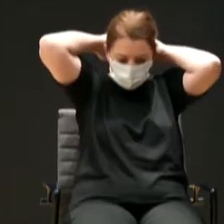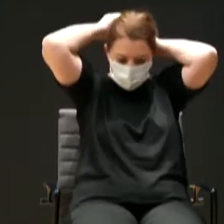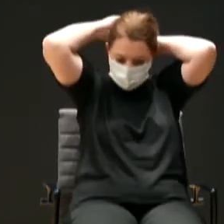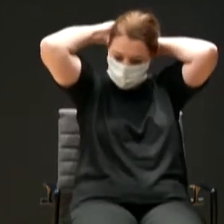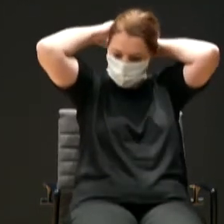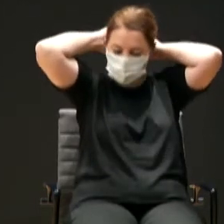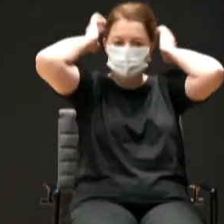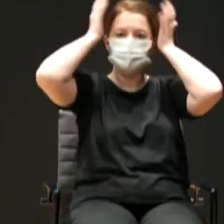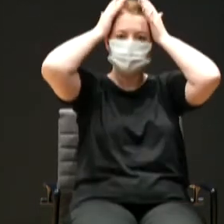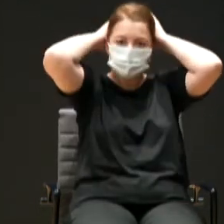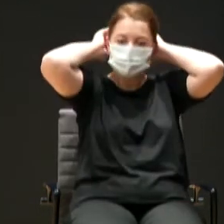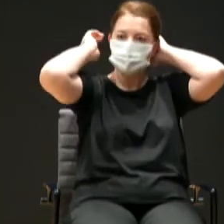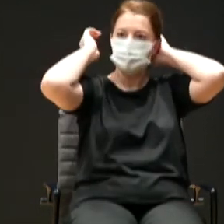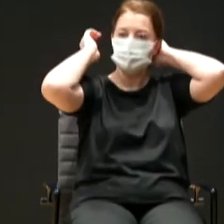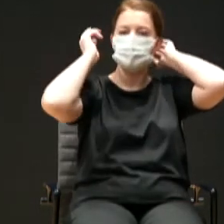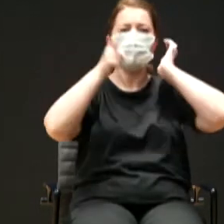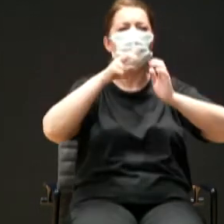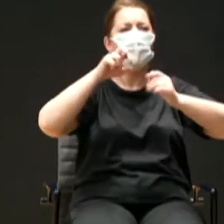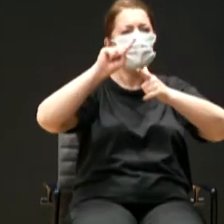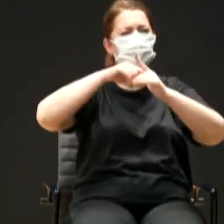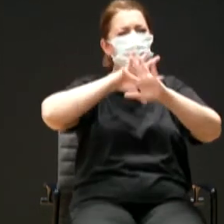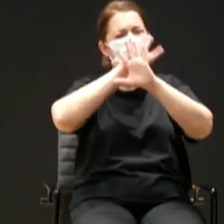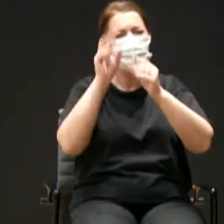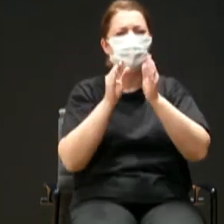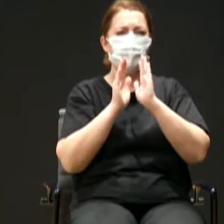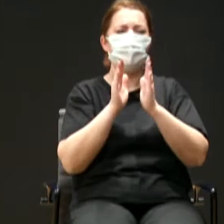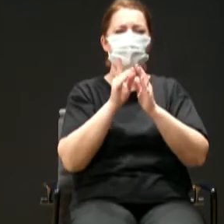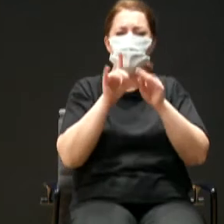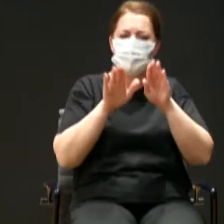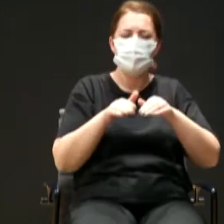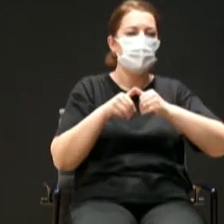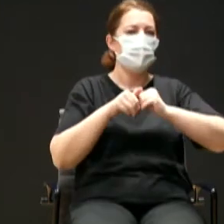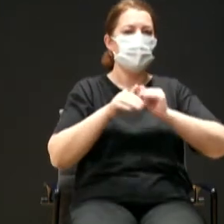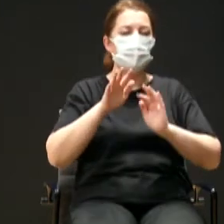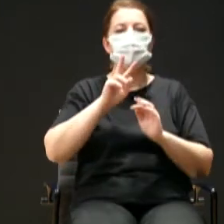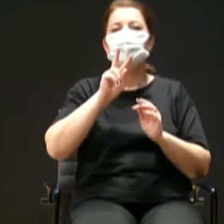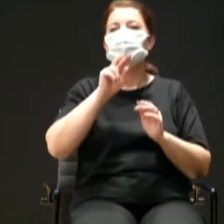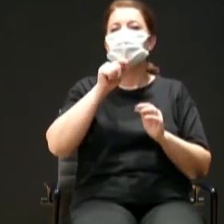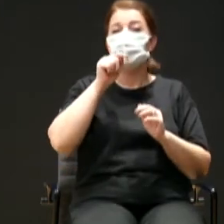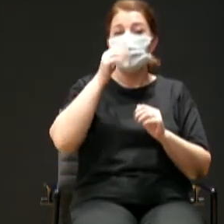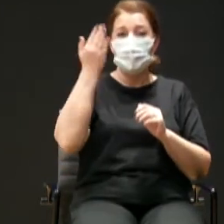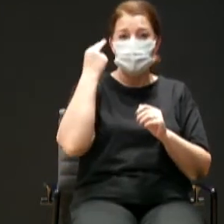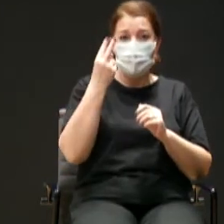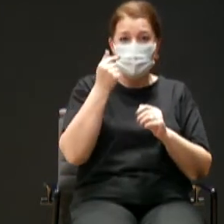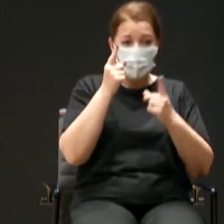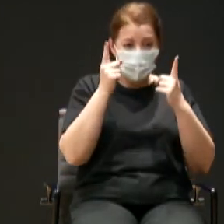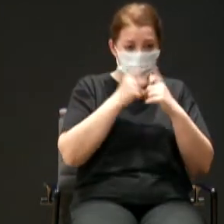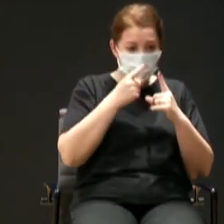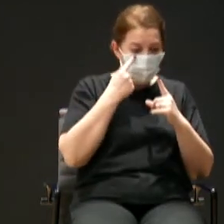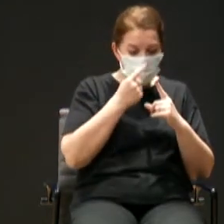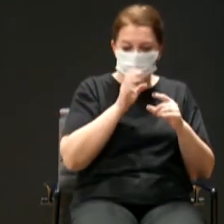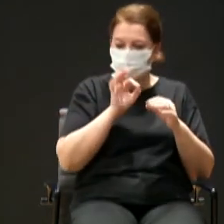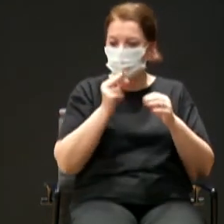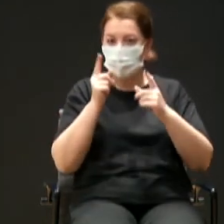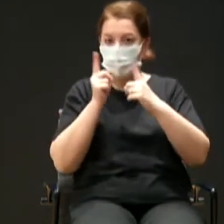Hiçbirinde duraksama yok. 2020 birim fiyatlarına göre şimdiki birim fiyatlarına göre bakarlar, bir